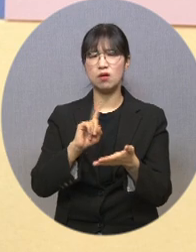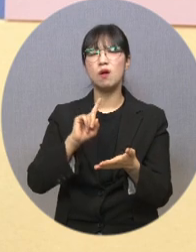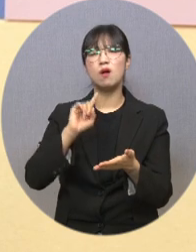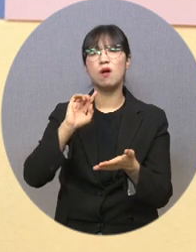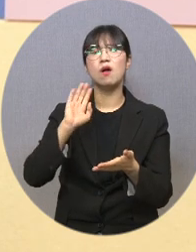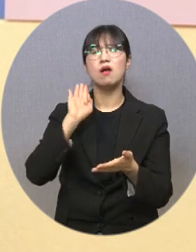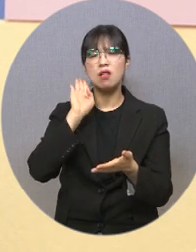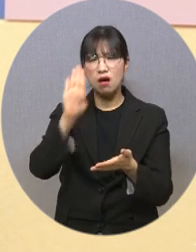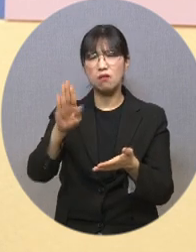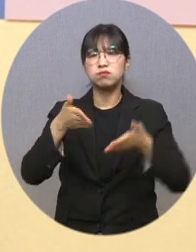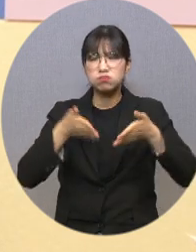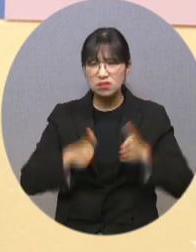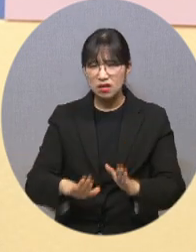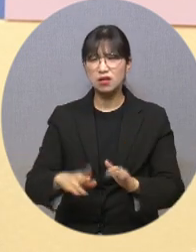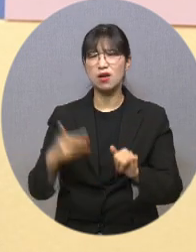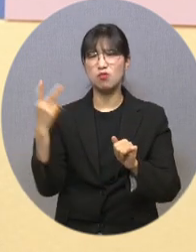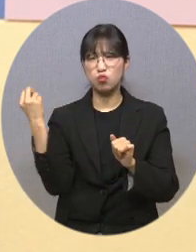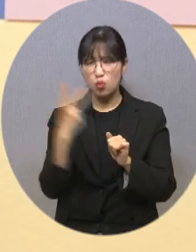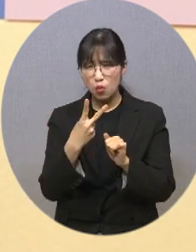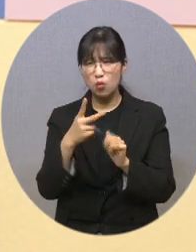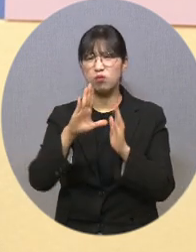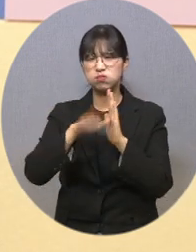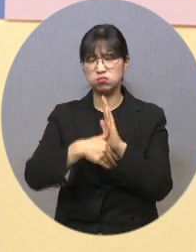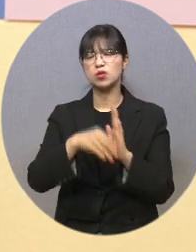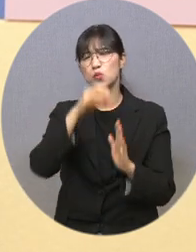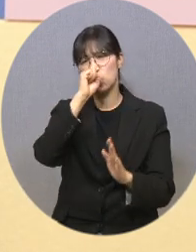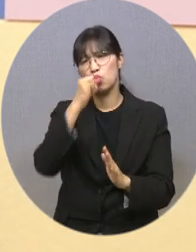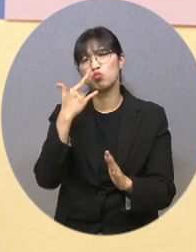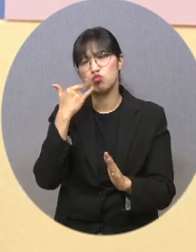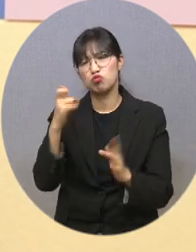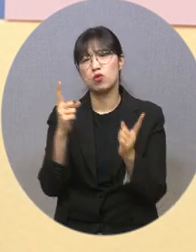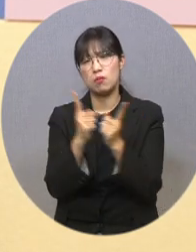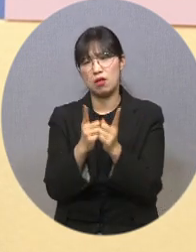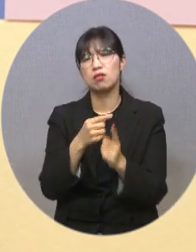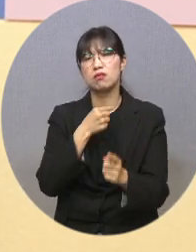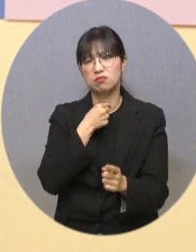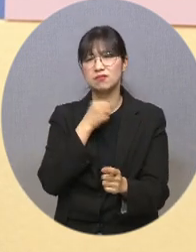부모를 만나거라라는 이야기를 합니다. 네.